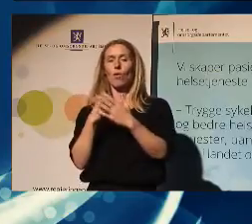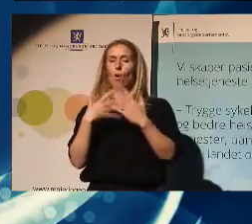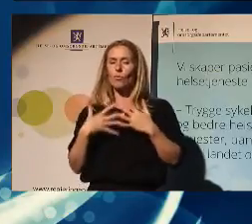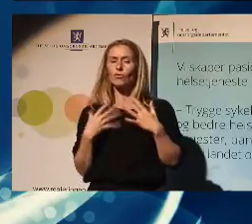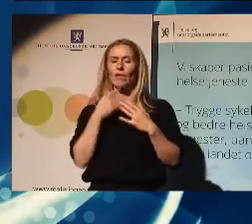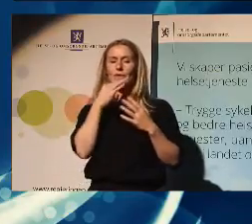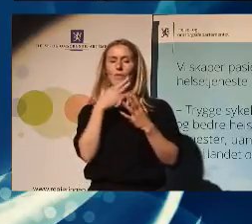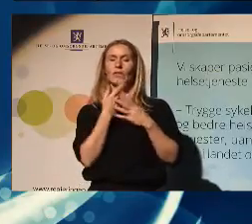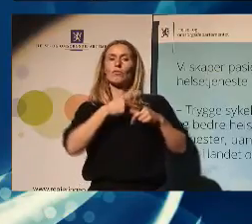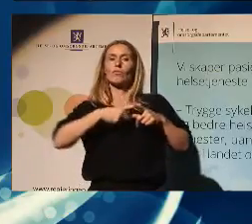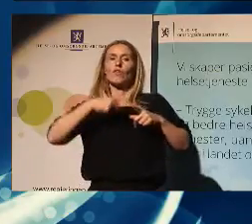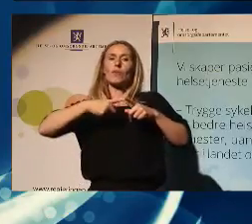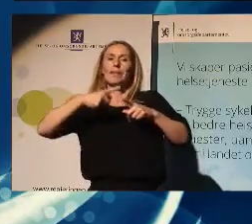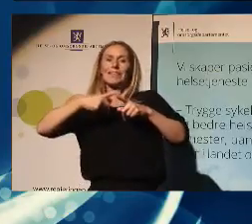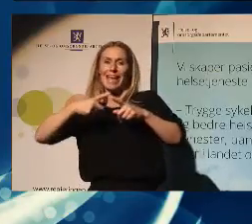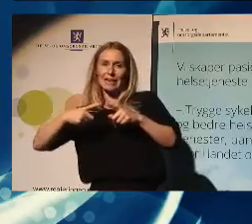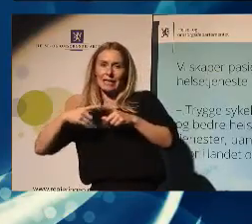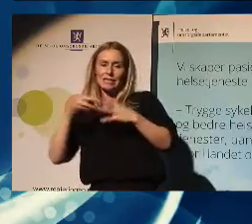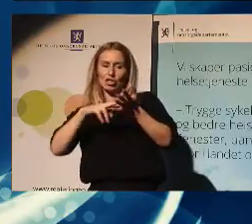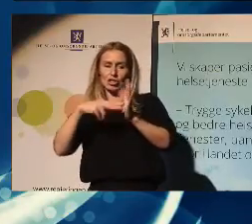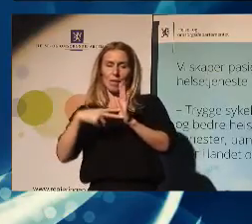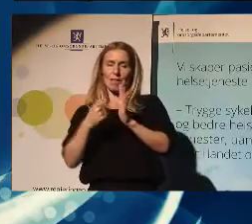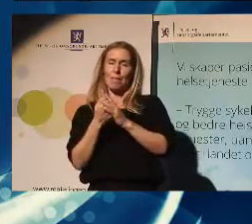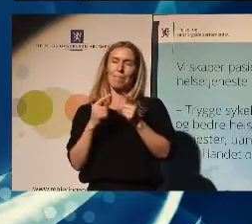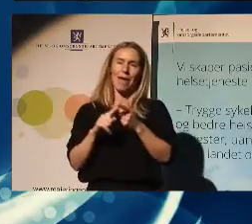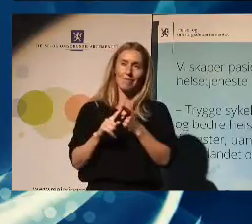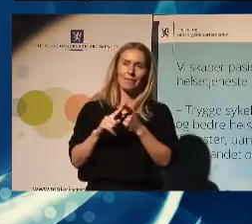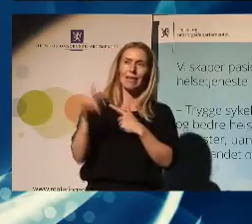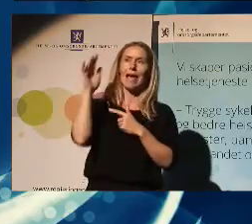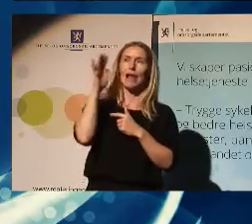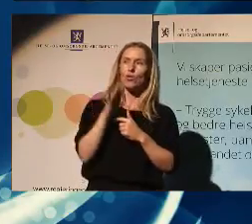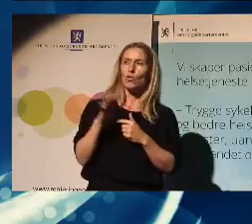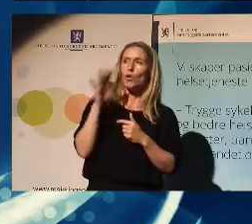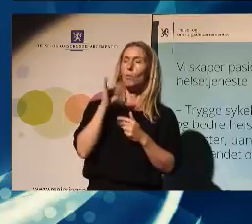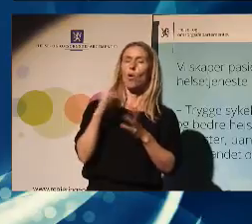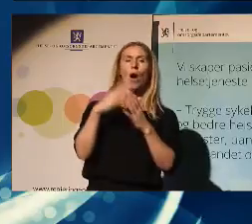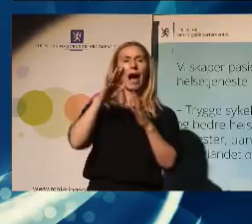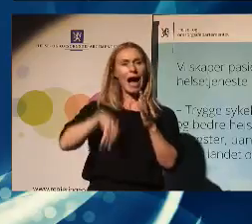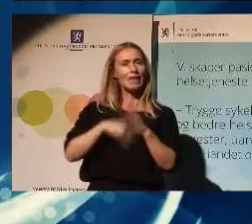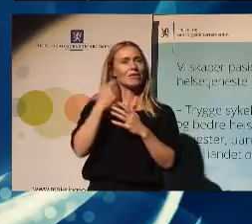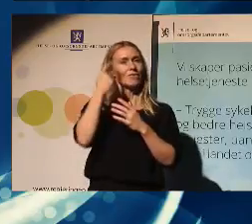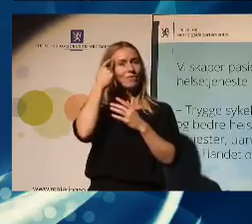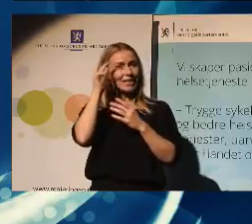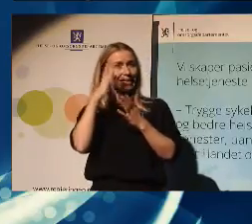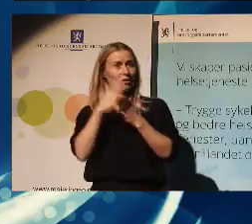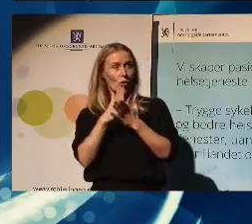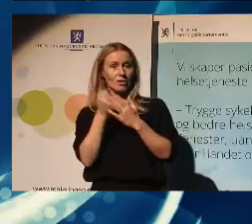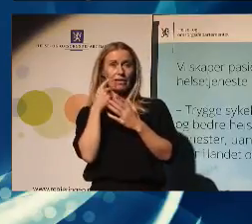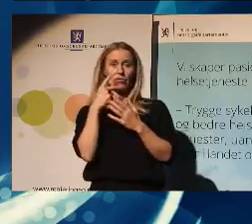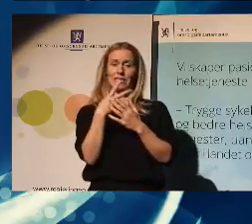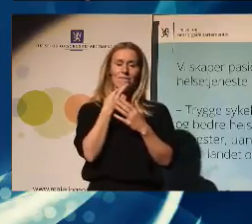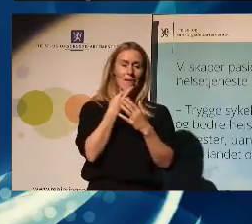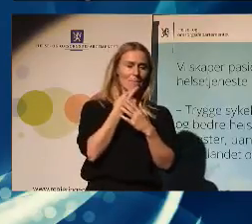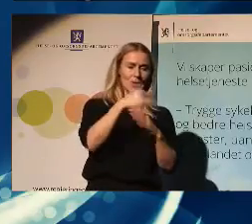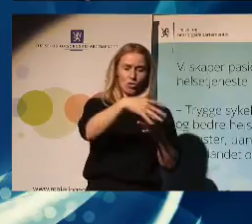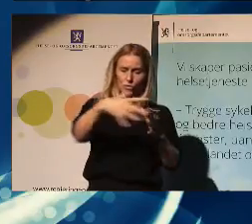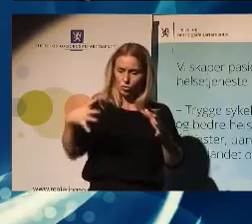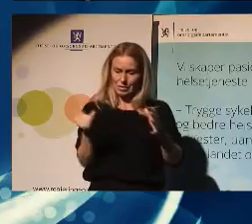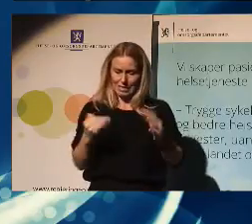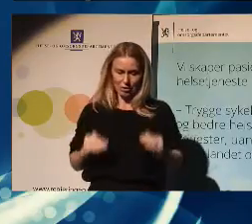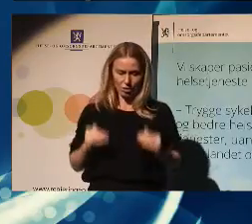fragmenterte systemene. Men jeg lurer på om er vi gode nok til å finne ut hvem er det rundt oss I de organisasjonene